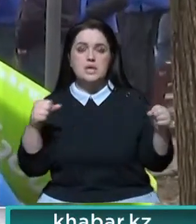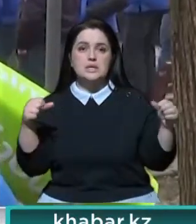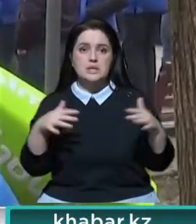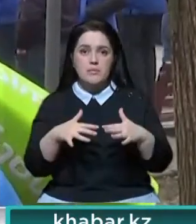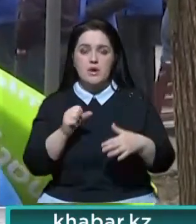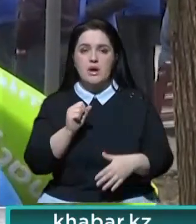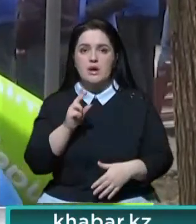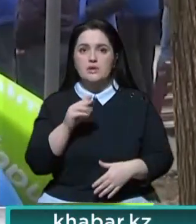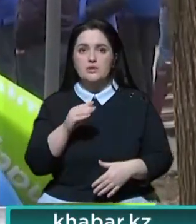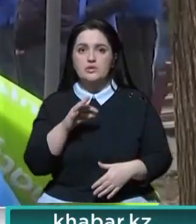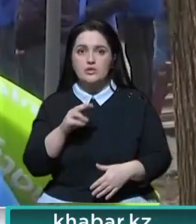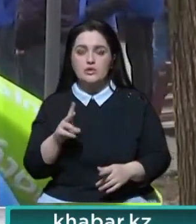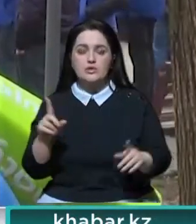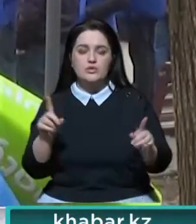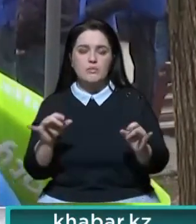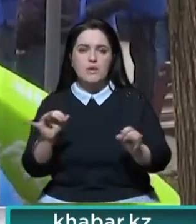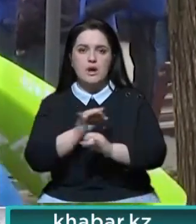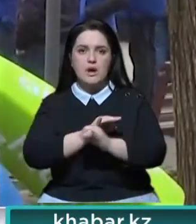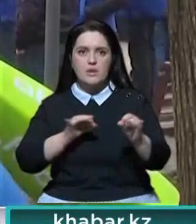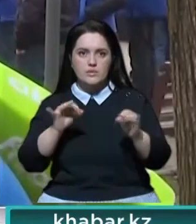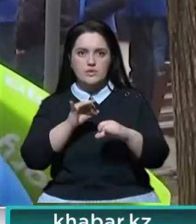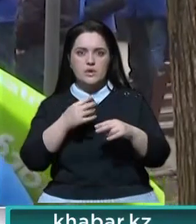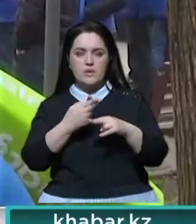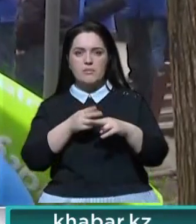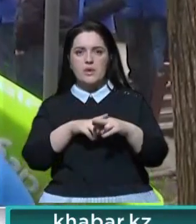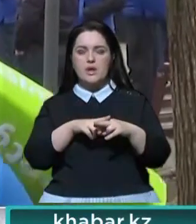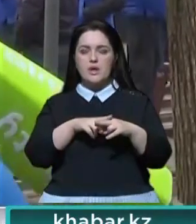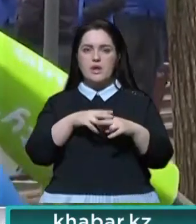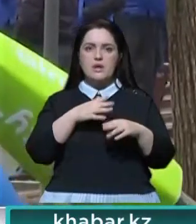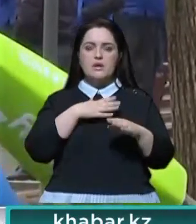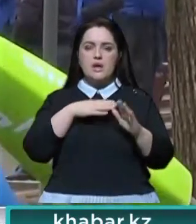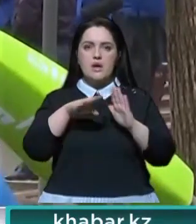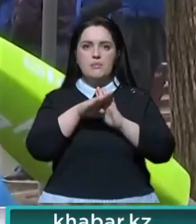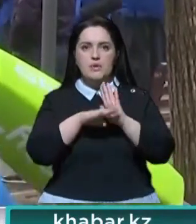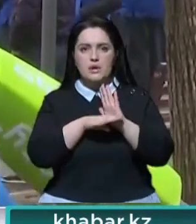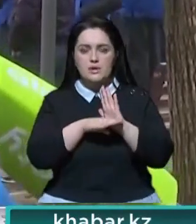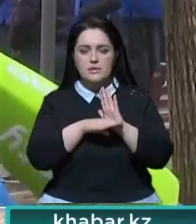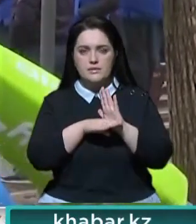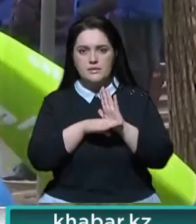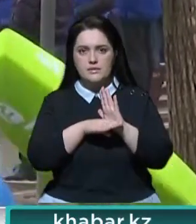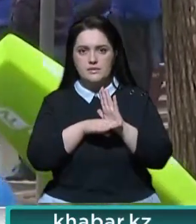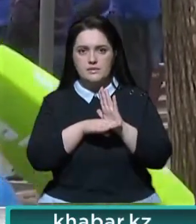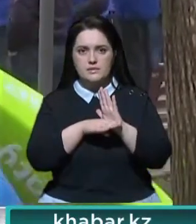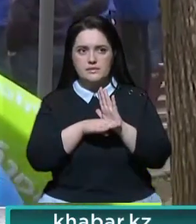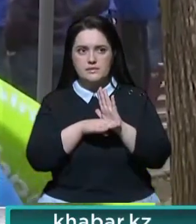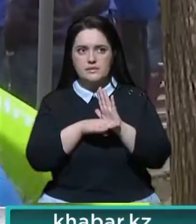партии «Ак-Жол» для того, чтобы обсудить и основные направления нашей программы. Мы выходим сегодня на